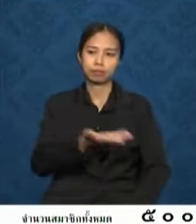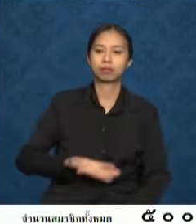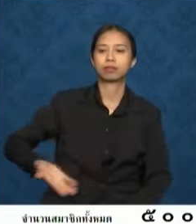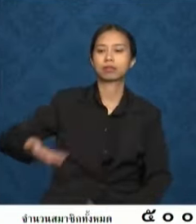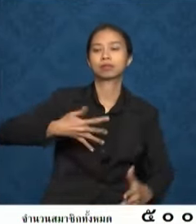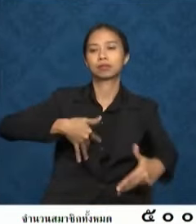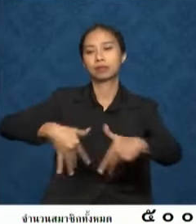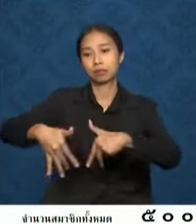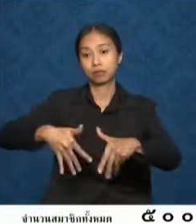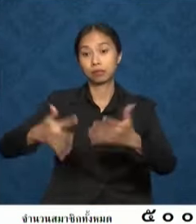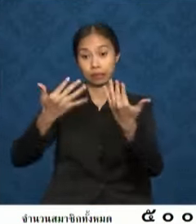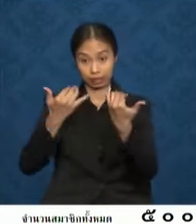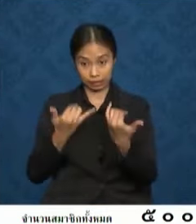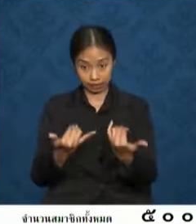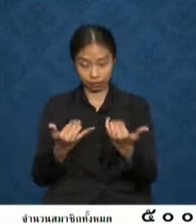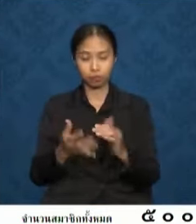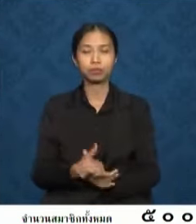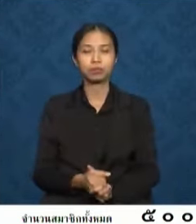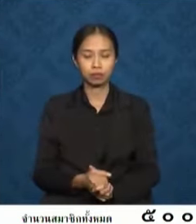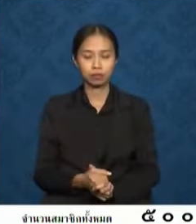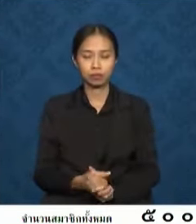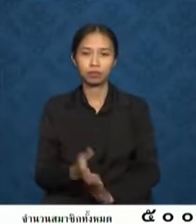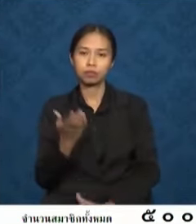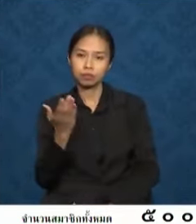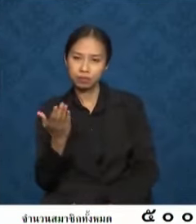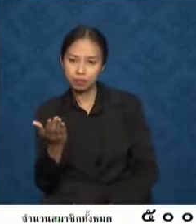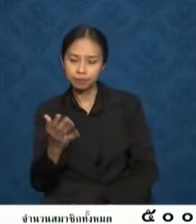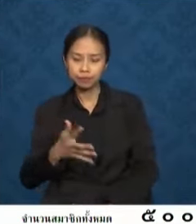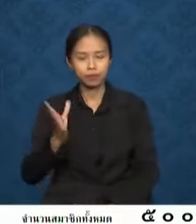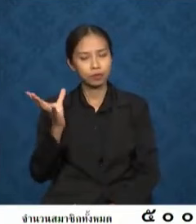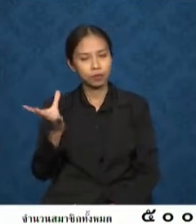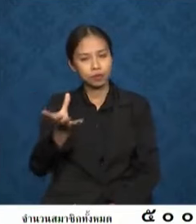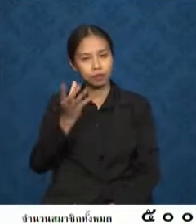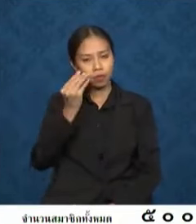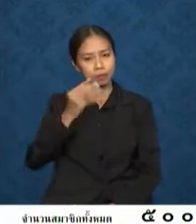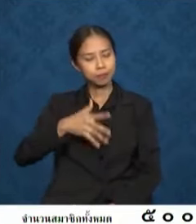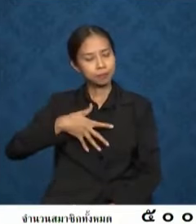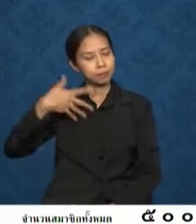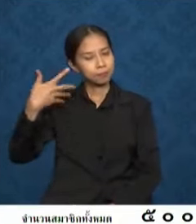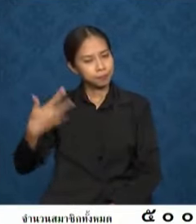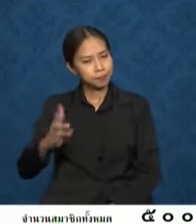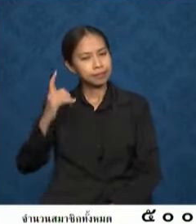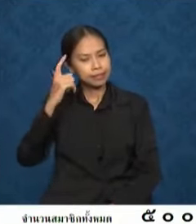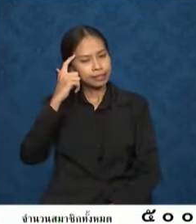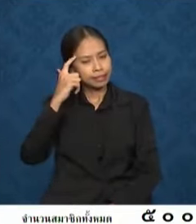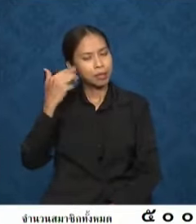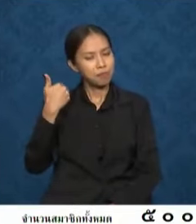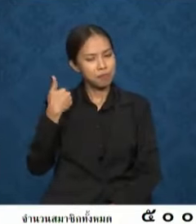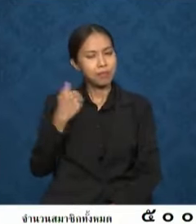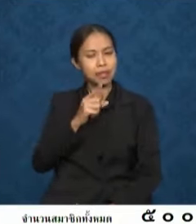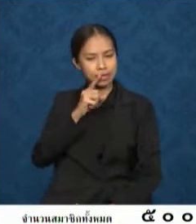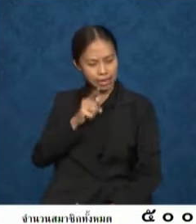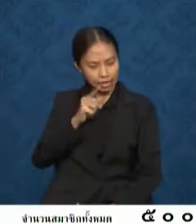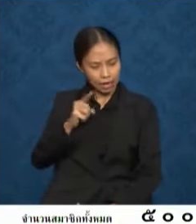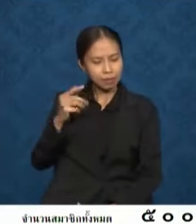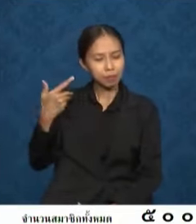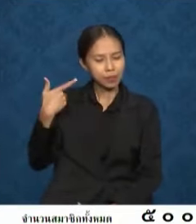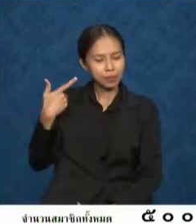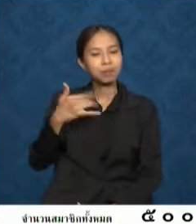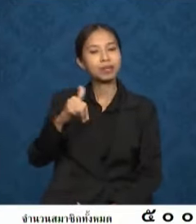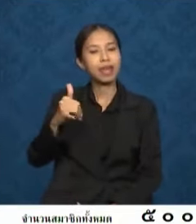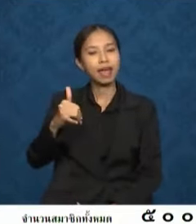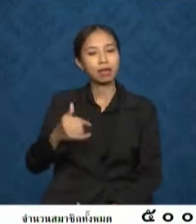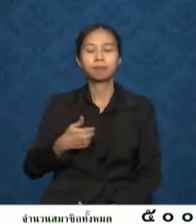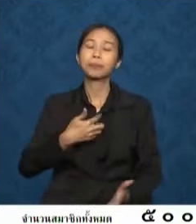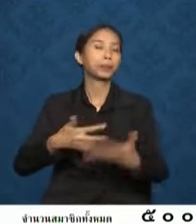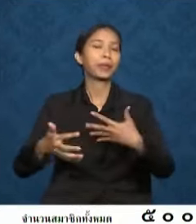ชนที่ฟังผมอยู่ทางบ้านบางท่านอาจจะไม่สบายใจและอาจจะนึกด่าทอต่อว่าผมอยู่ในใจผม